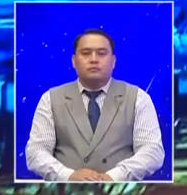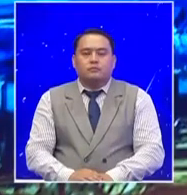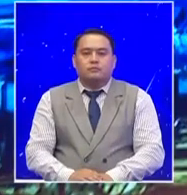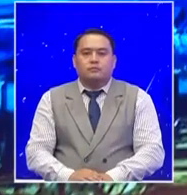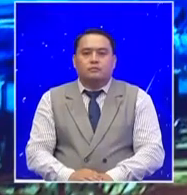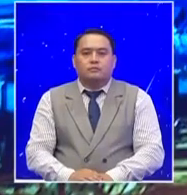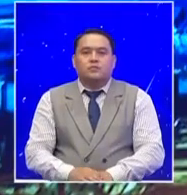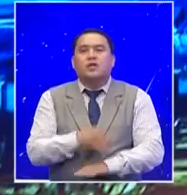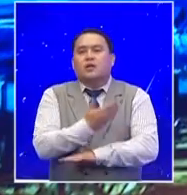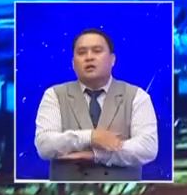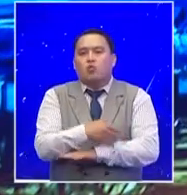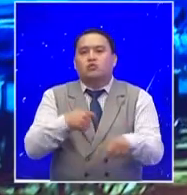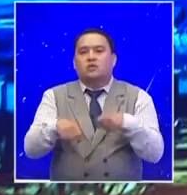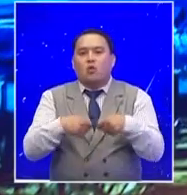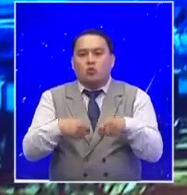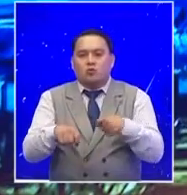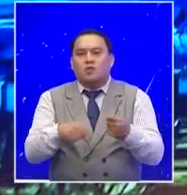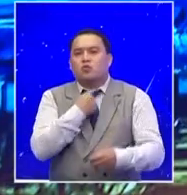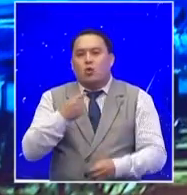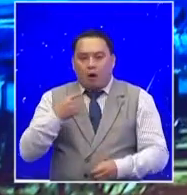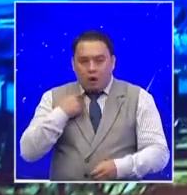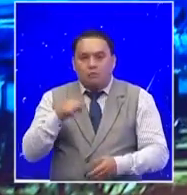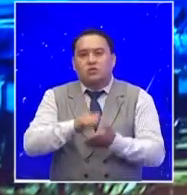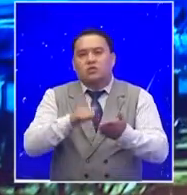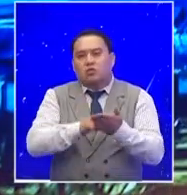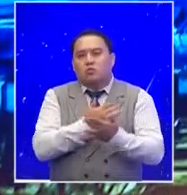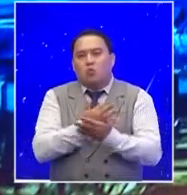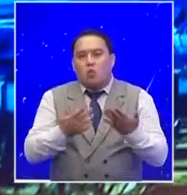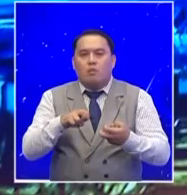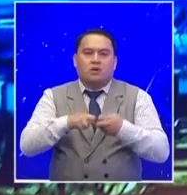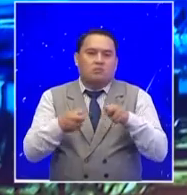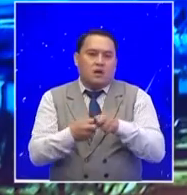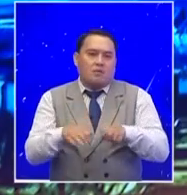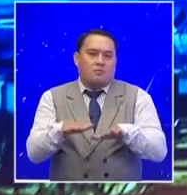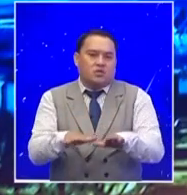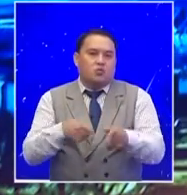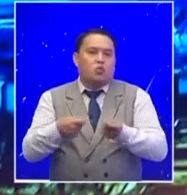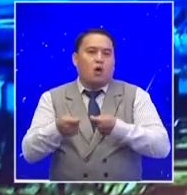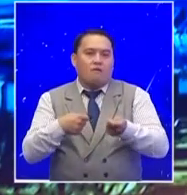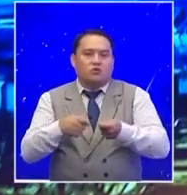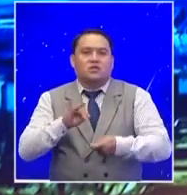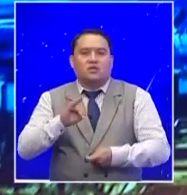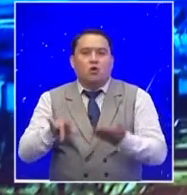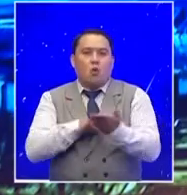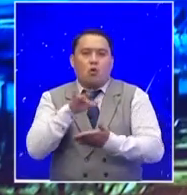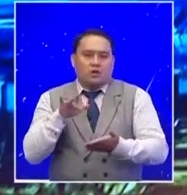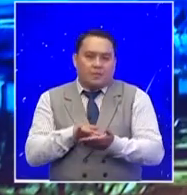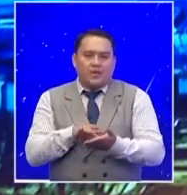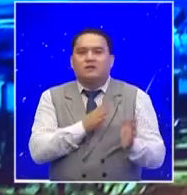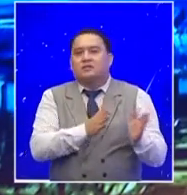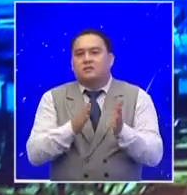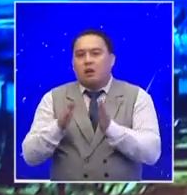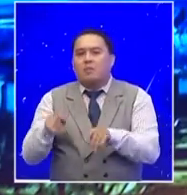Война или перемирие? Стихийная торговля в областном центре стала причиной многолетнего конфликта между уличными торговцами и властями